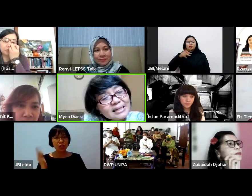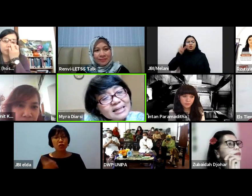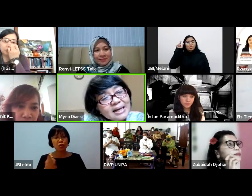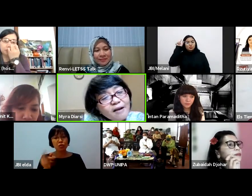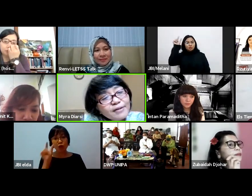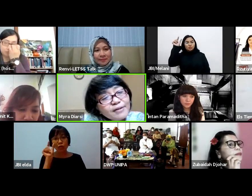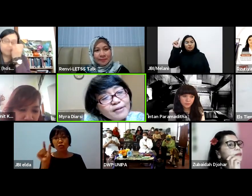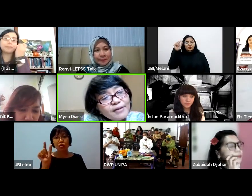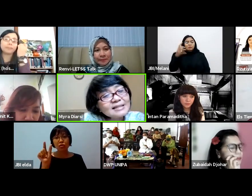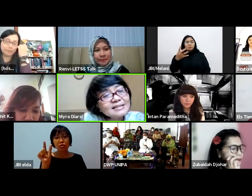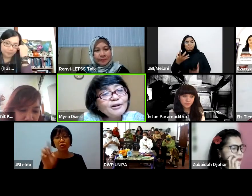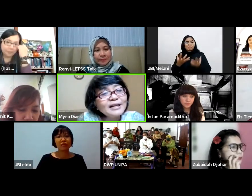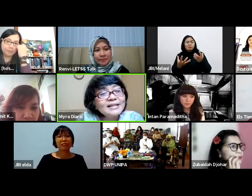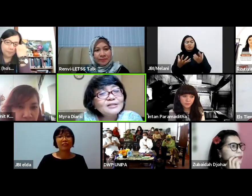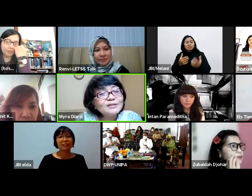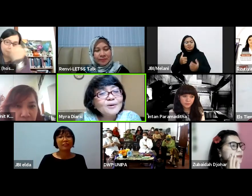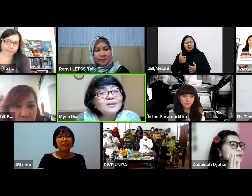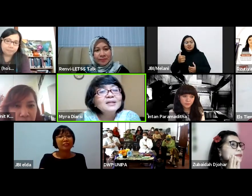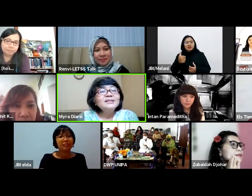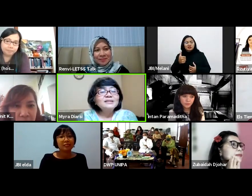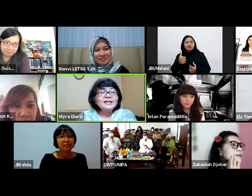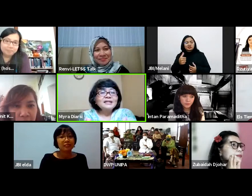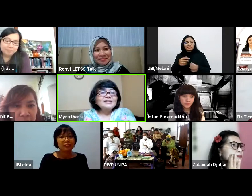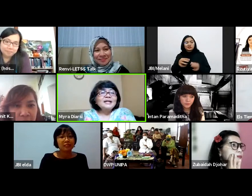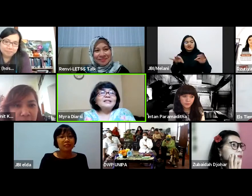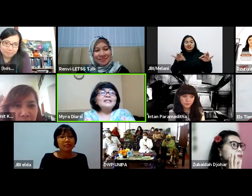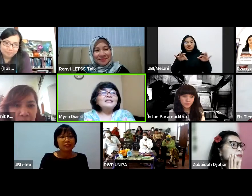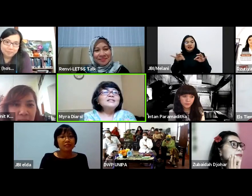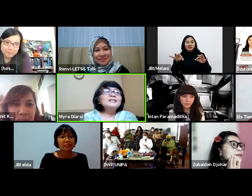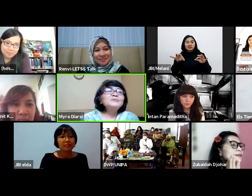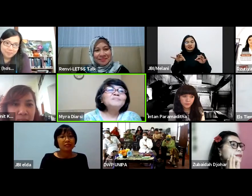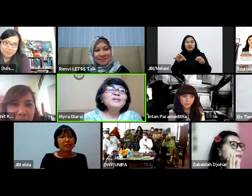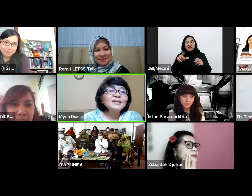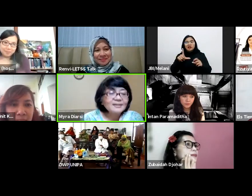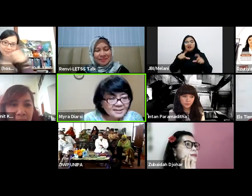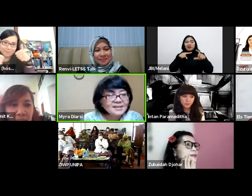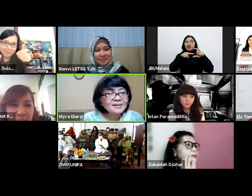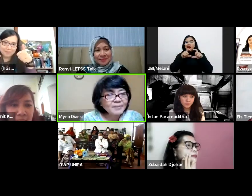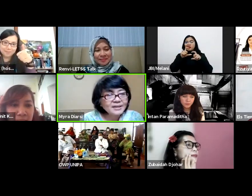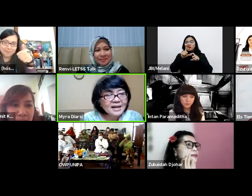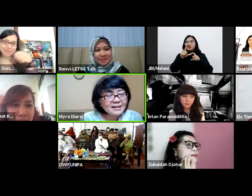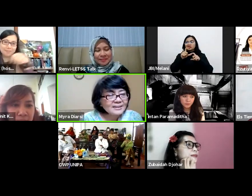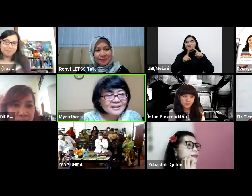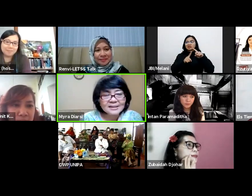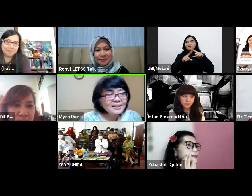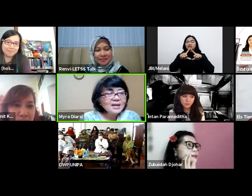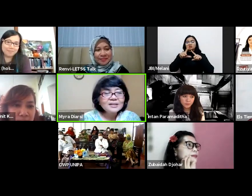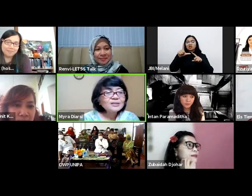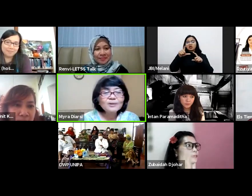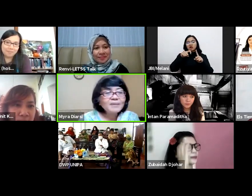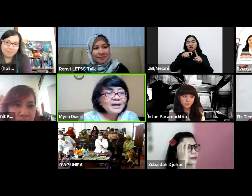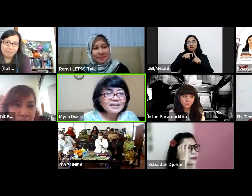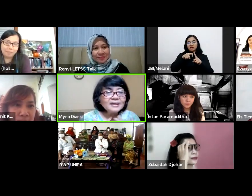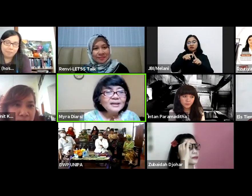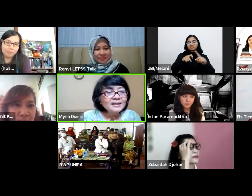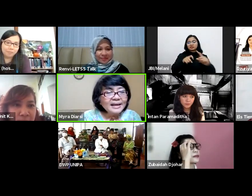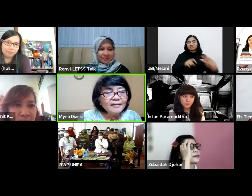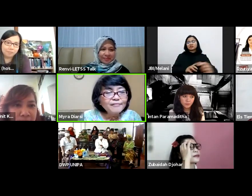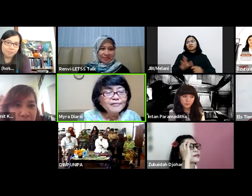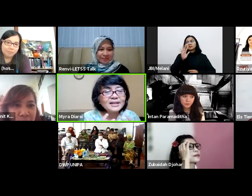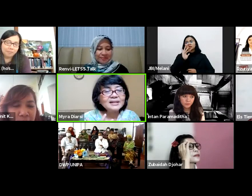bisa difasilitasi oleh Let's Talk secara sangat intensif seperti yang terjadi pada hari ini. So